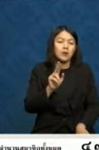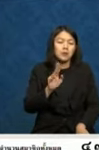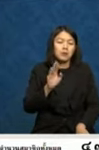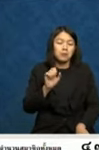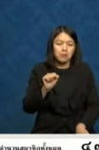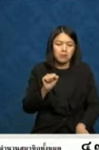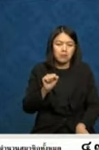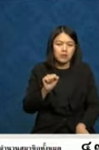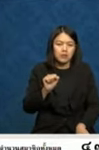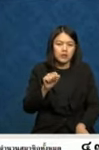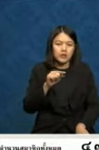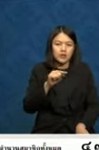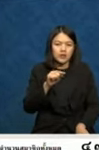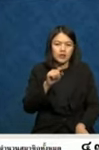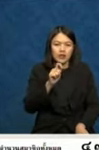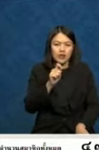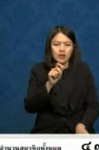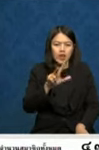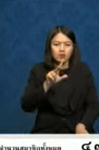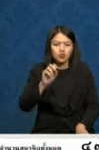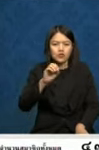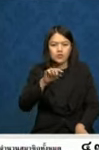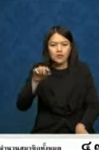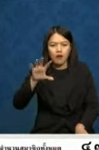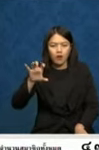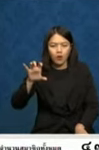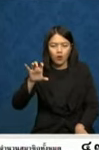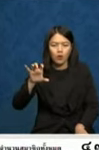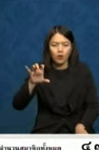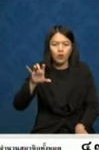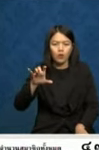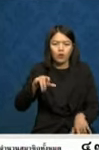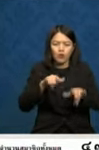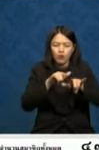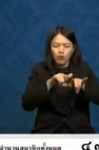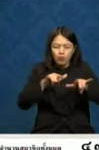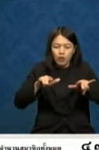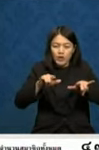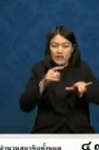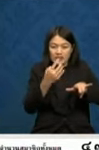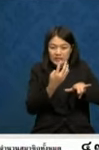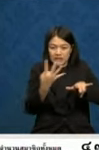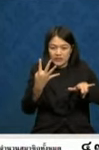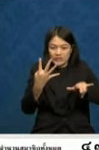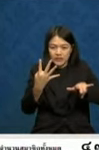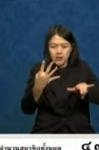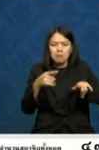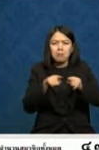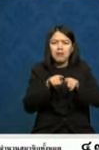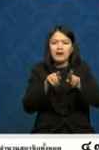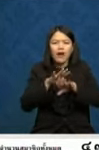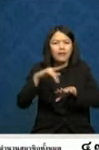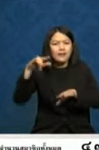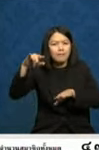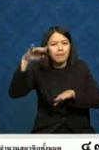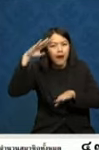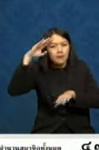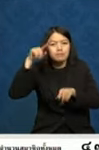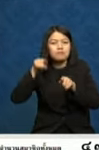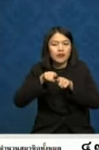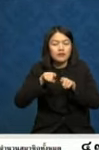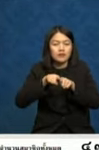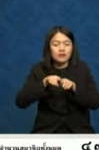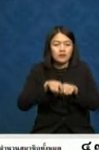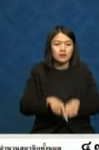A340-500 ซึ่งเป็นเครื่องบินลำเลียงที่ใช้เครื่องยนต์เจ็ตจำนวน4เครื่องยนต์แบบที่2ของกองทัพอากาศนะครับเครื่อง